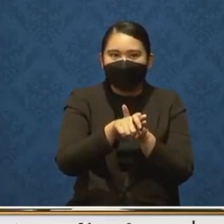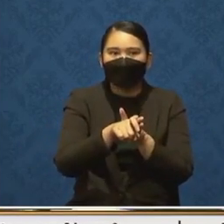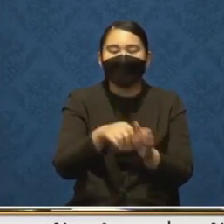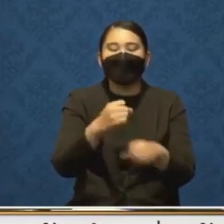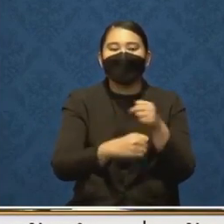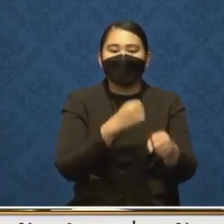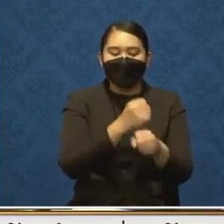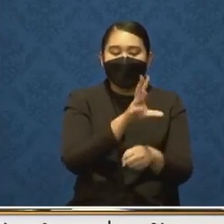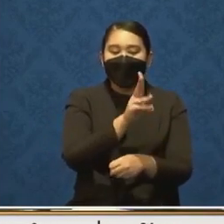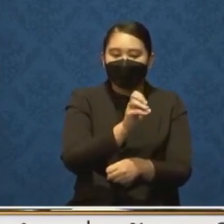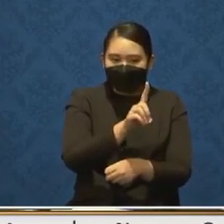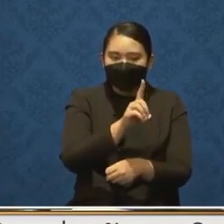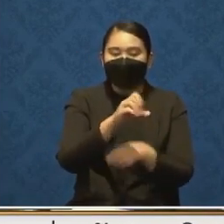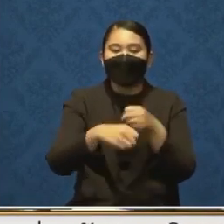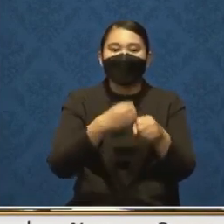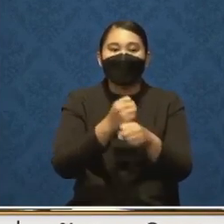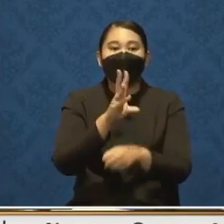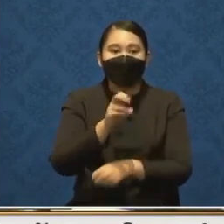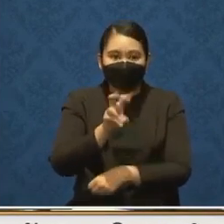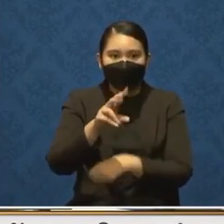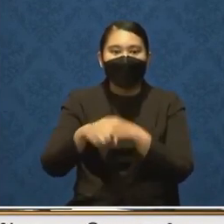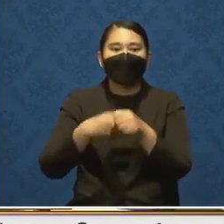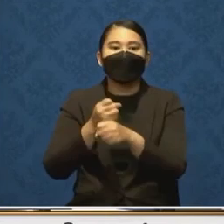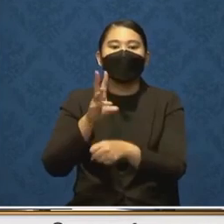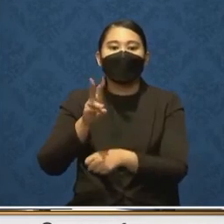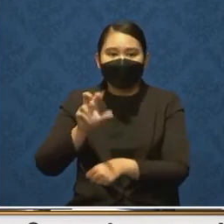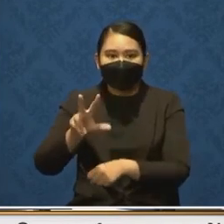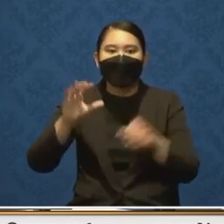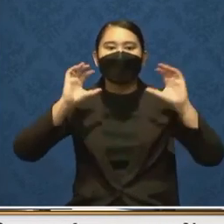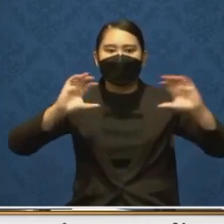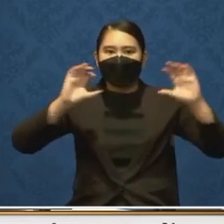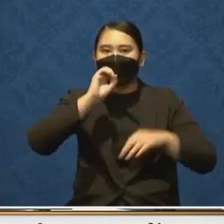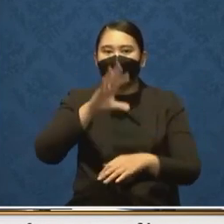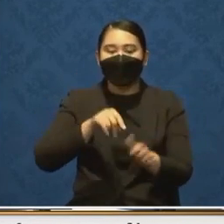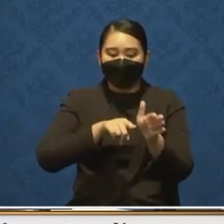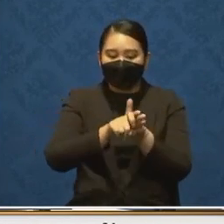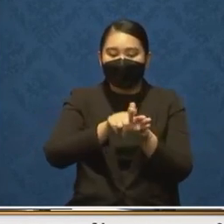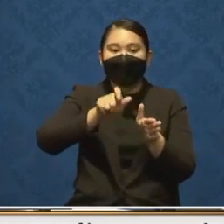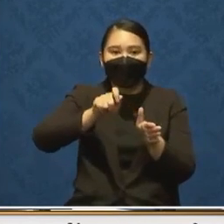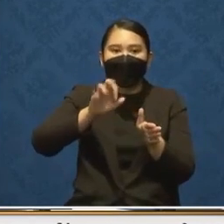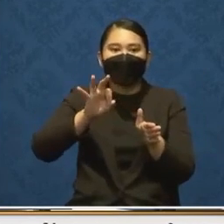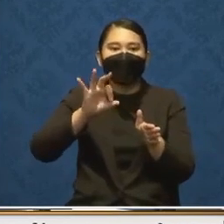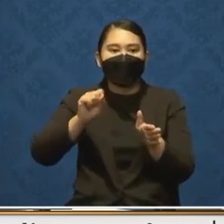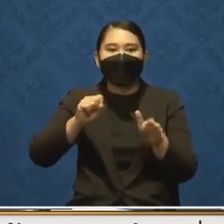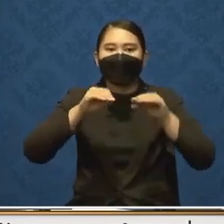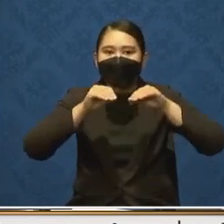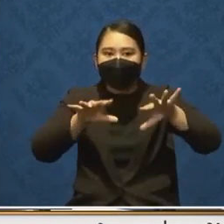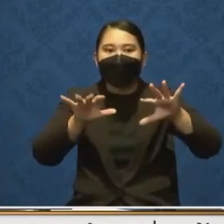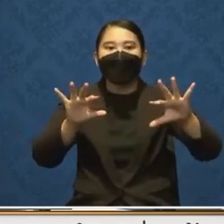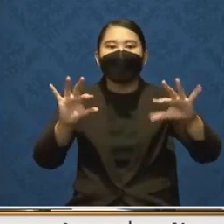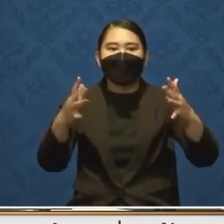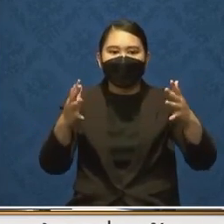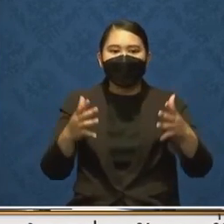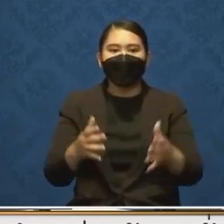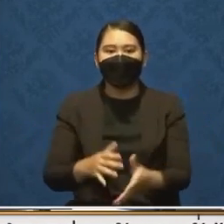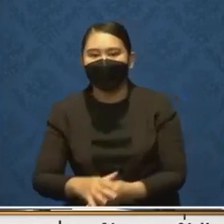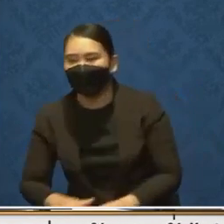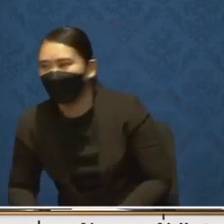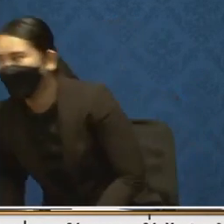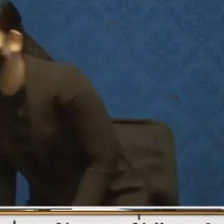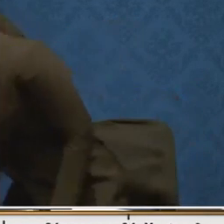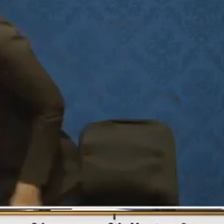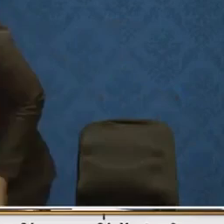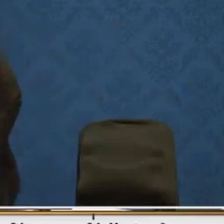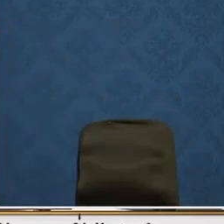-3 ผ่านมารัฐบาลประกาศตลอดวาไม่มีโลก A-Best เกิดข้นในประเทศนี้มันเชื่อมโยงทำให้ทราบว่า